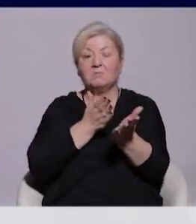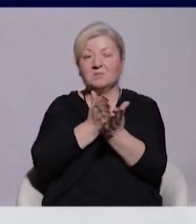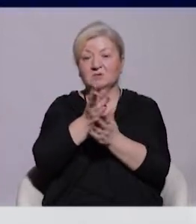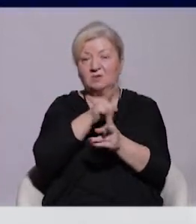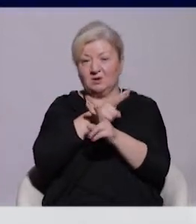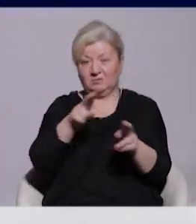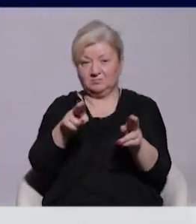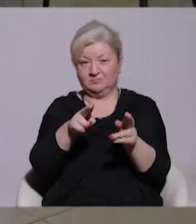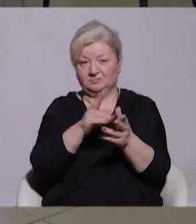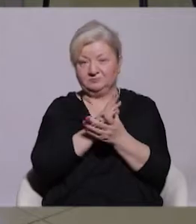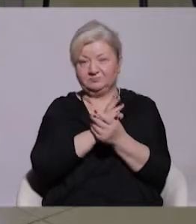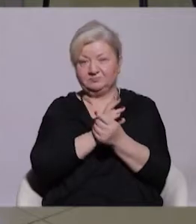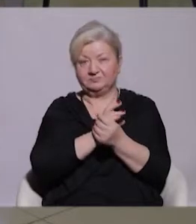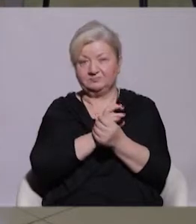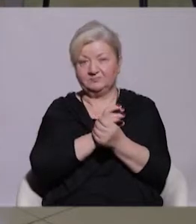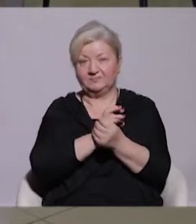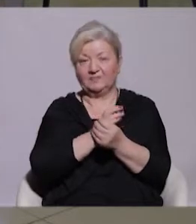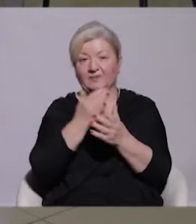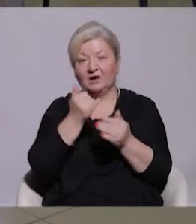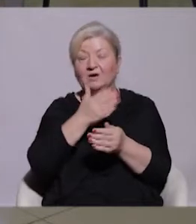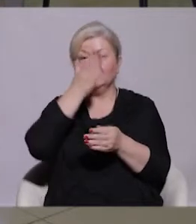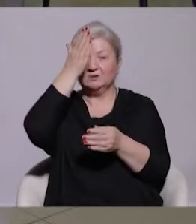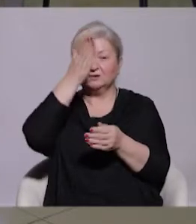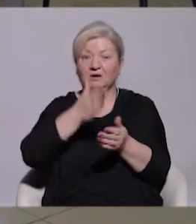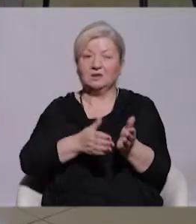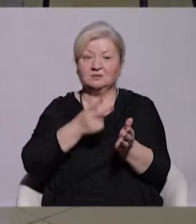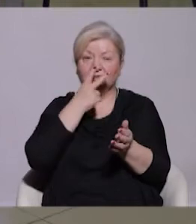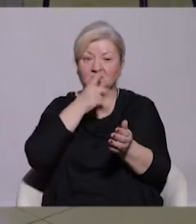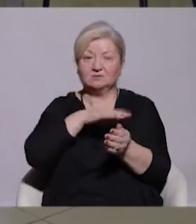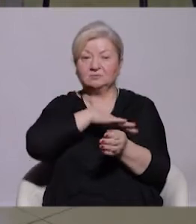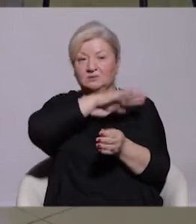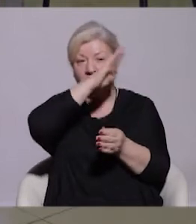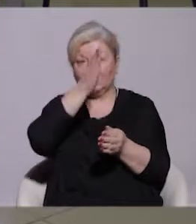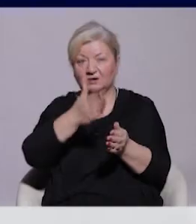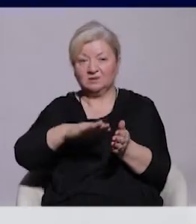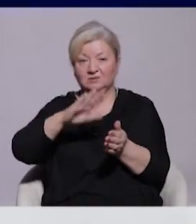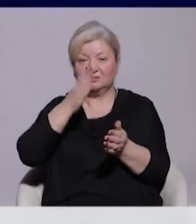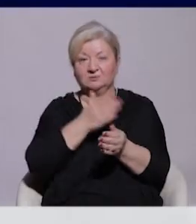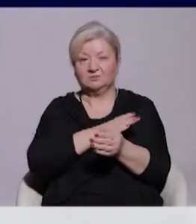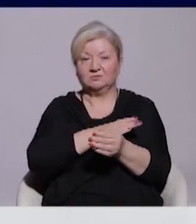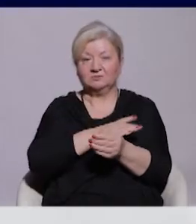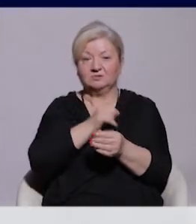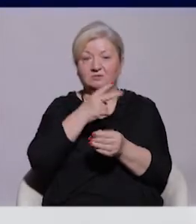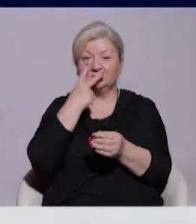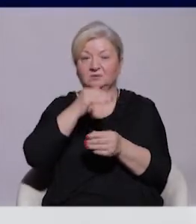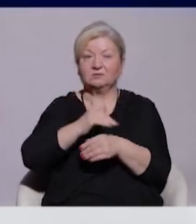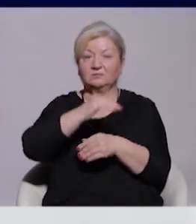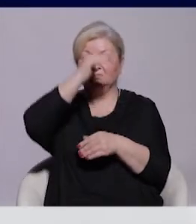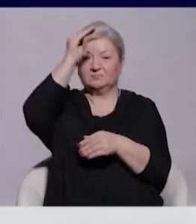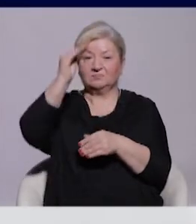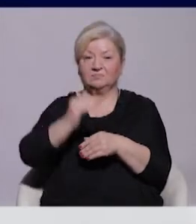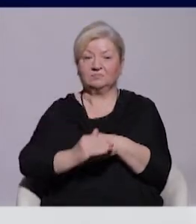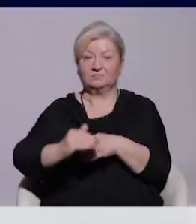მიმართულებაც გავრცელების ეს არის. ეხლა განივი ტალღა. შეხედეთ, განივი ტალღის დროს რხევა ხდება ზევით და ქვევით,